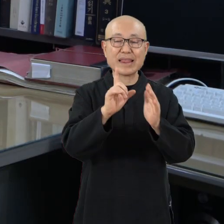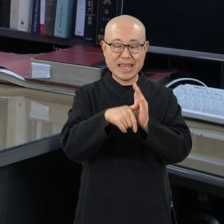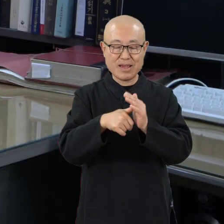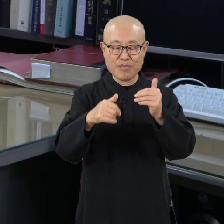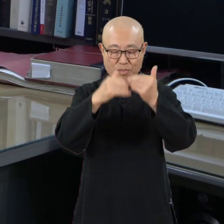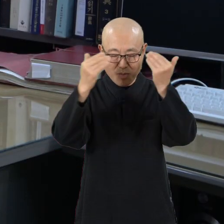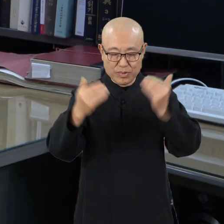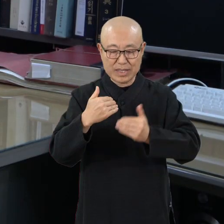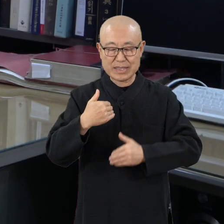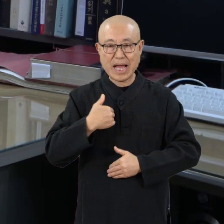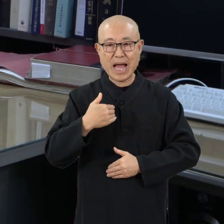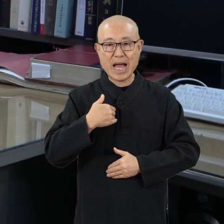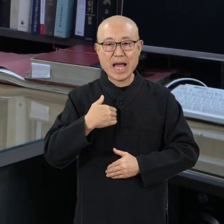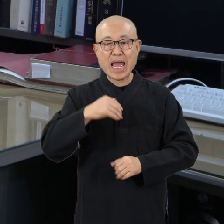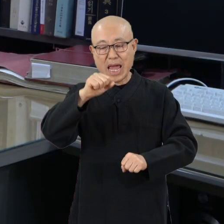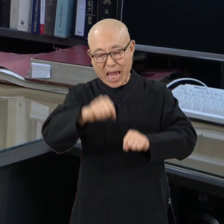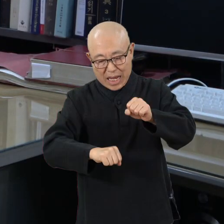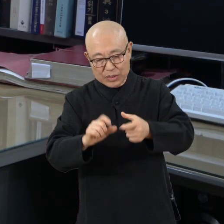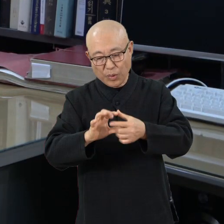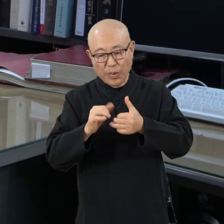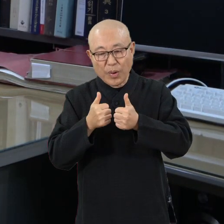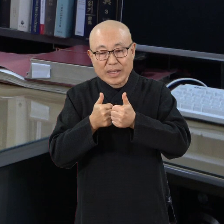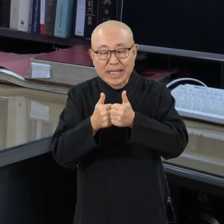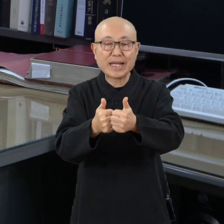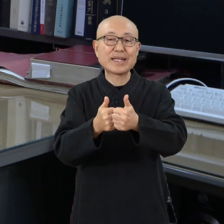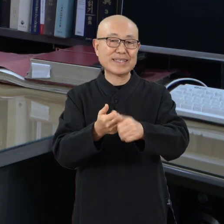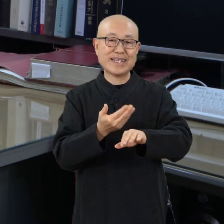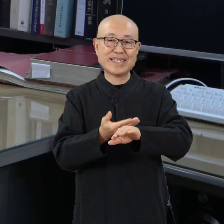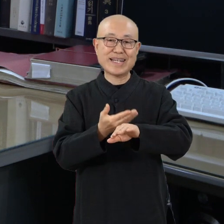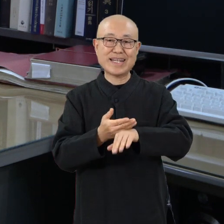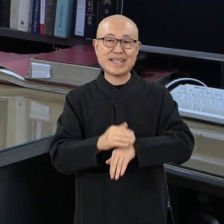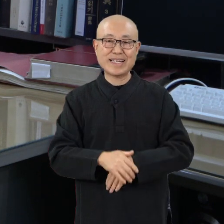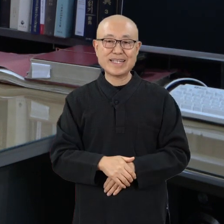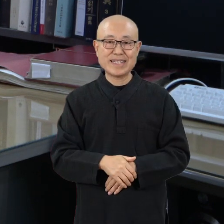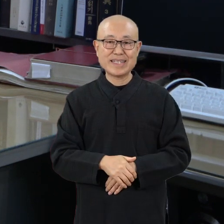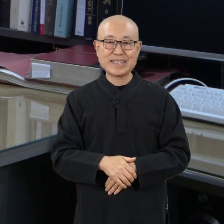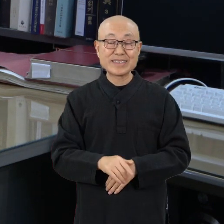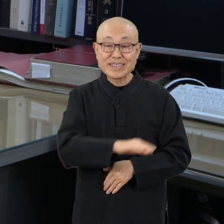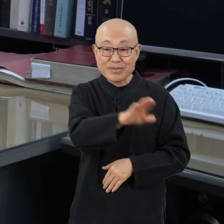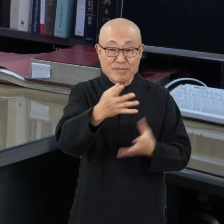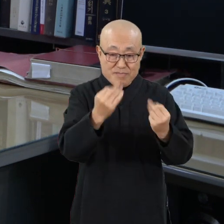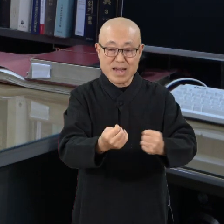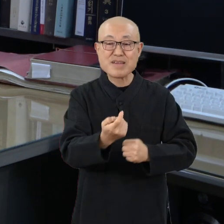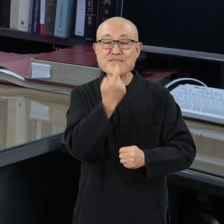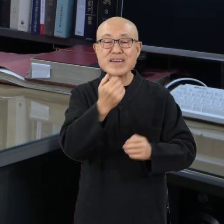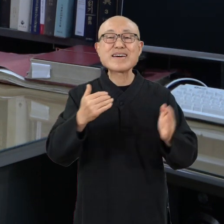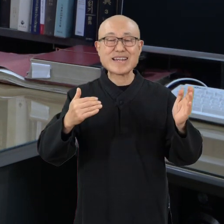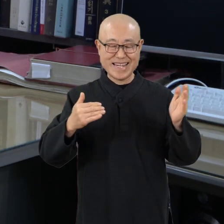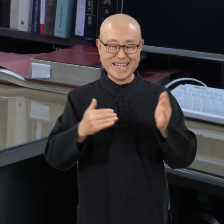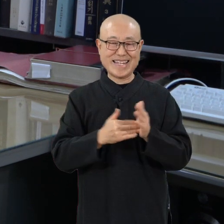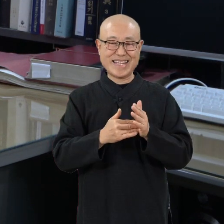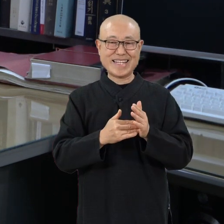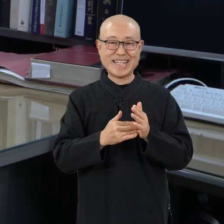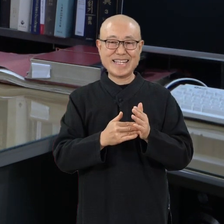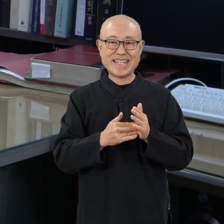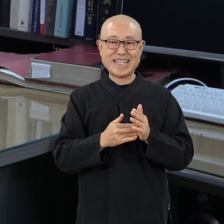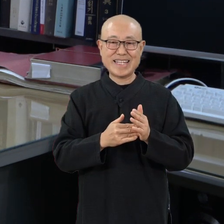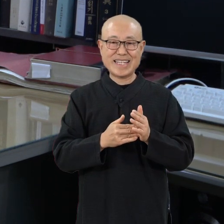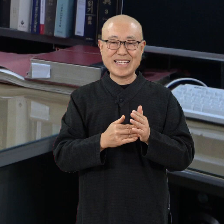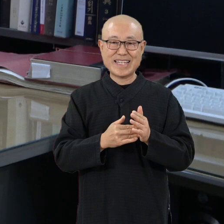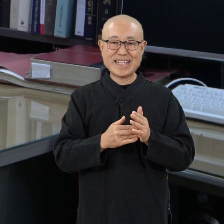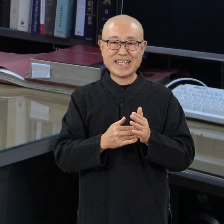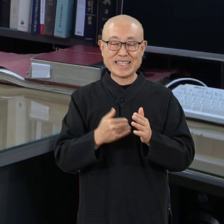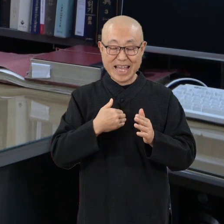것이 나의 행위에 달려 있다. 이건 뭐 수없이 배우셨고 저도 수없이 말씀을 드리기 때문에 그게